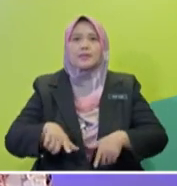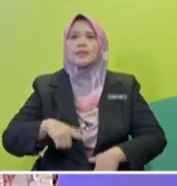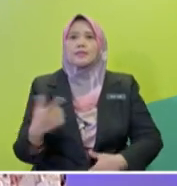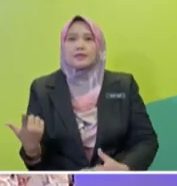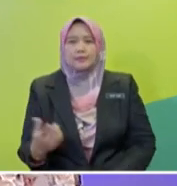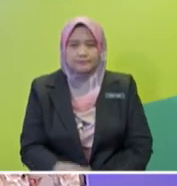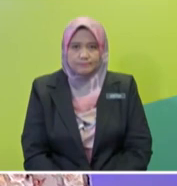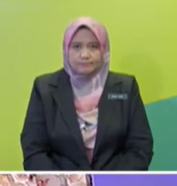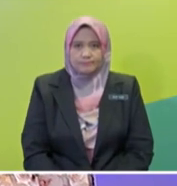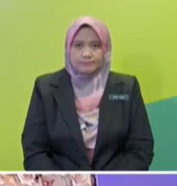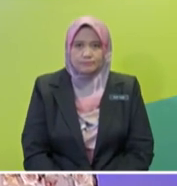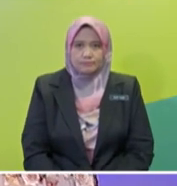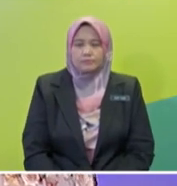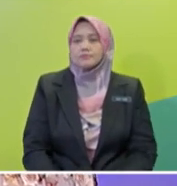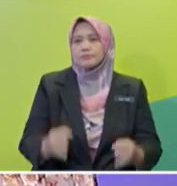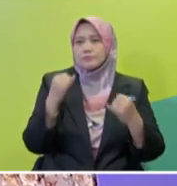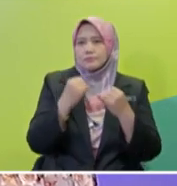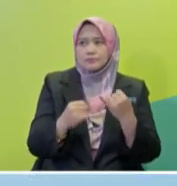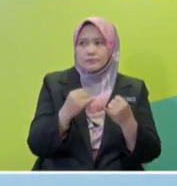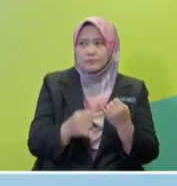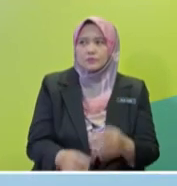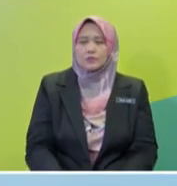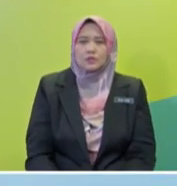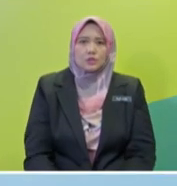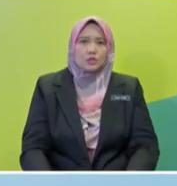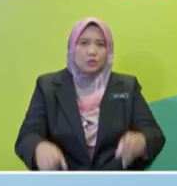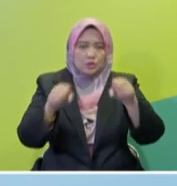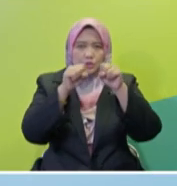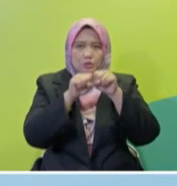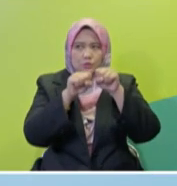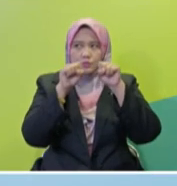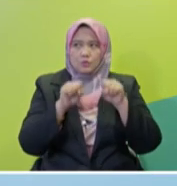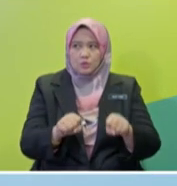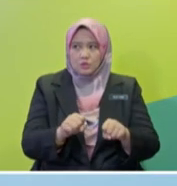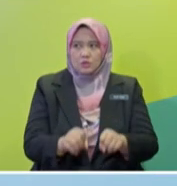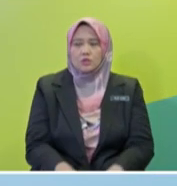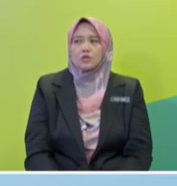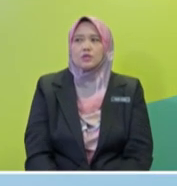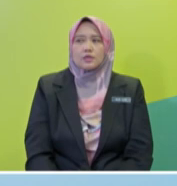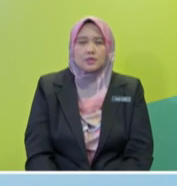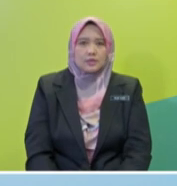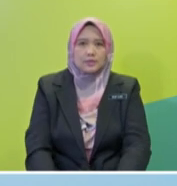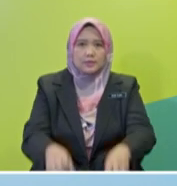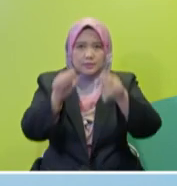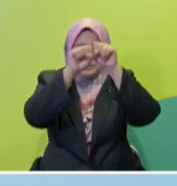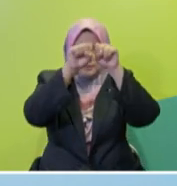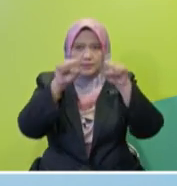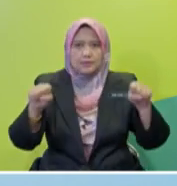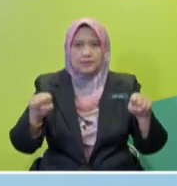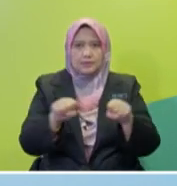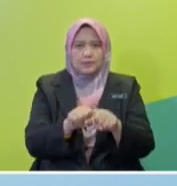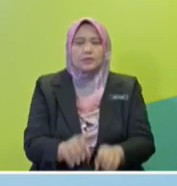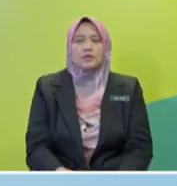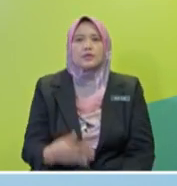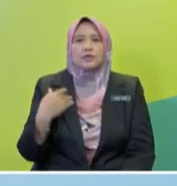oke yang terakhir adalah struktur hierarki kamu bagi awal tadi kita masukkin ini dia